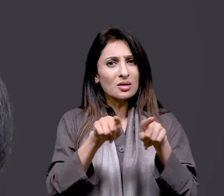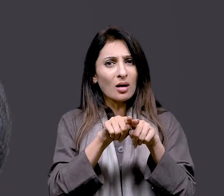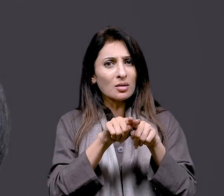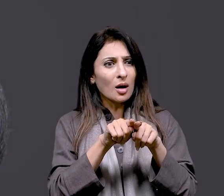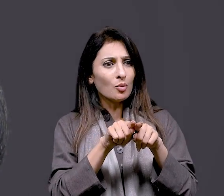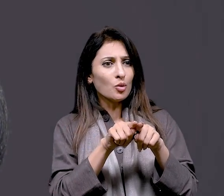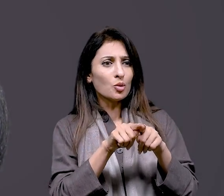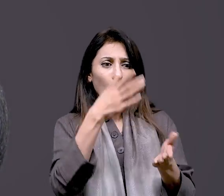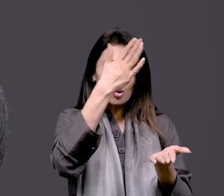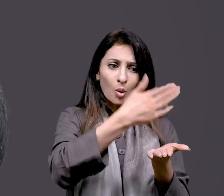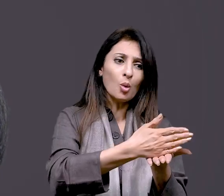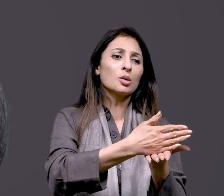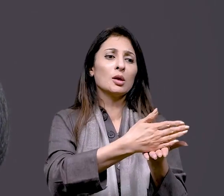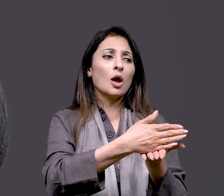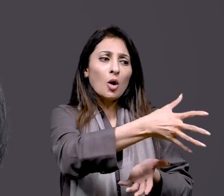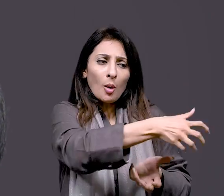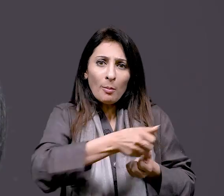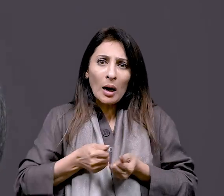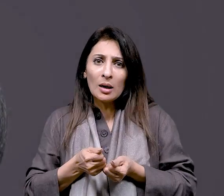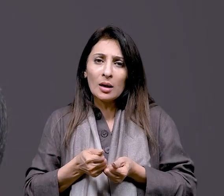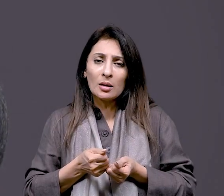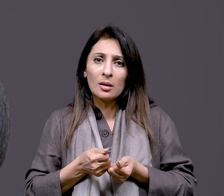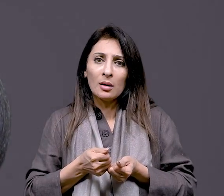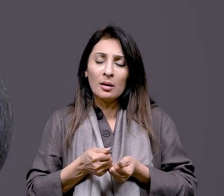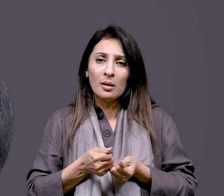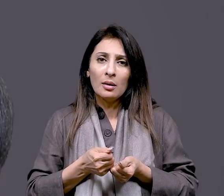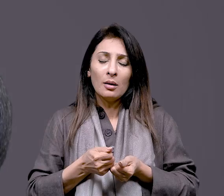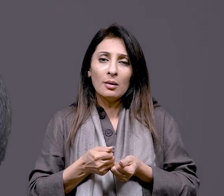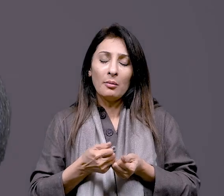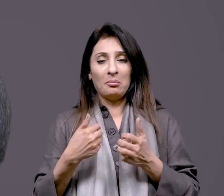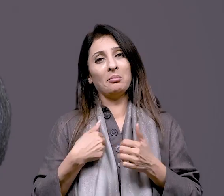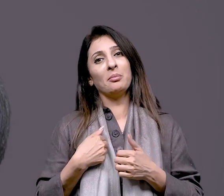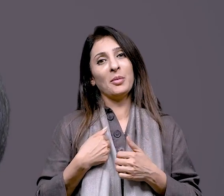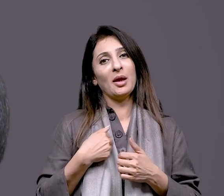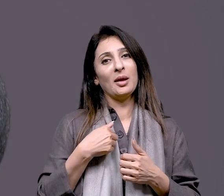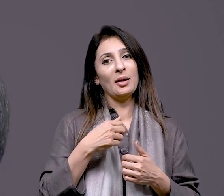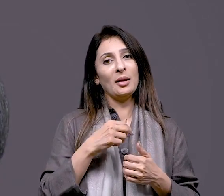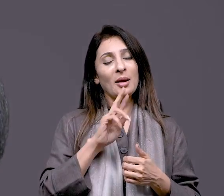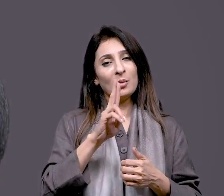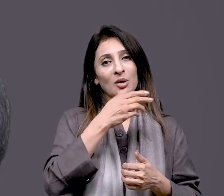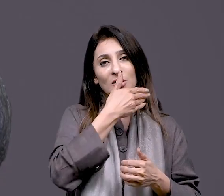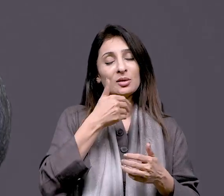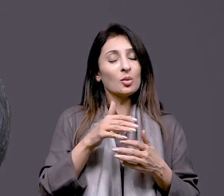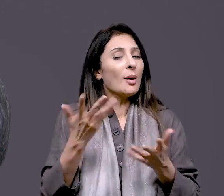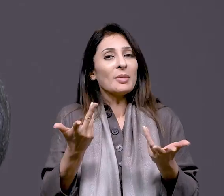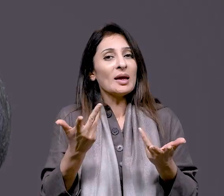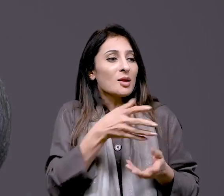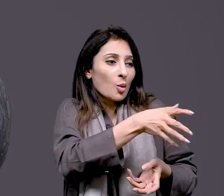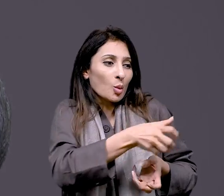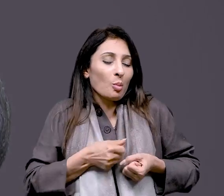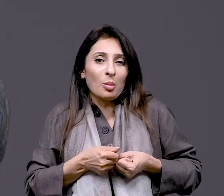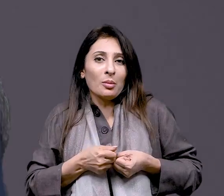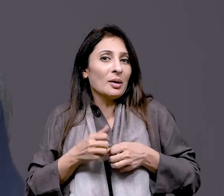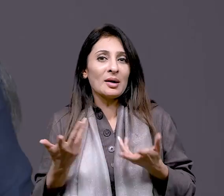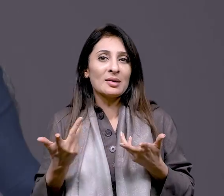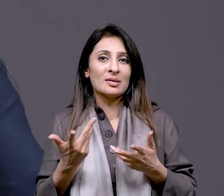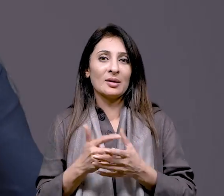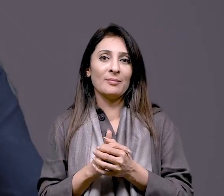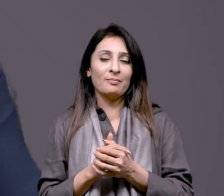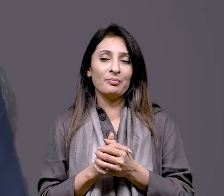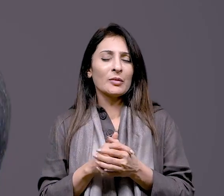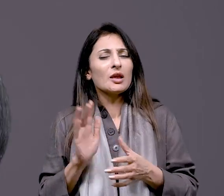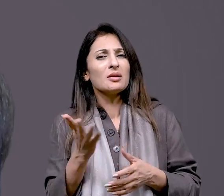कल्चरली एक इशू है. कल्चरली हम बच्चों को एक तरफ बहुत ज़्यादा आज़ादी भी दे रहे हैं, एक्सपेक्ट भी कर रहे हैं that they should behave